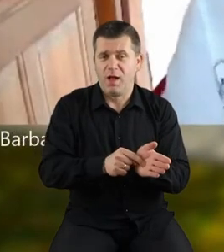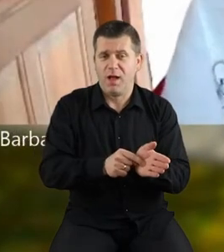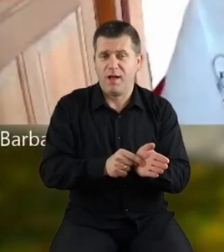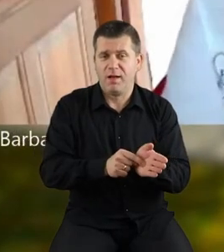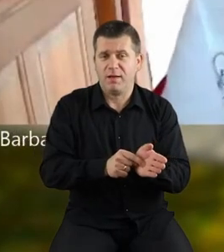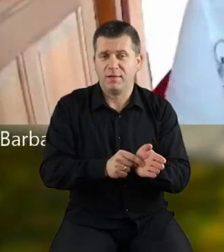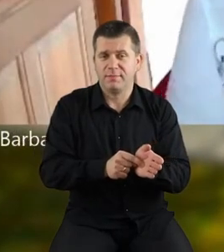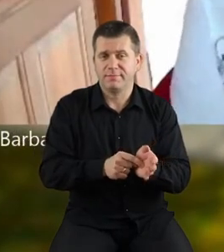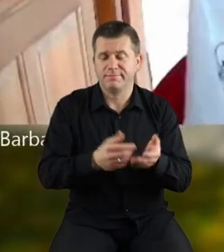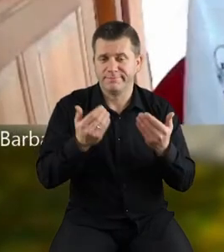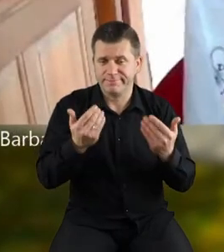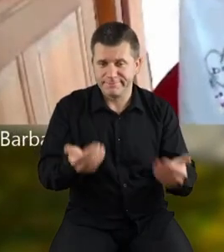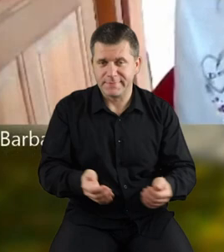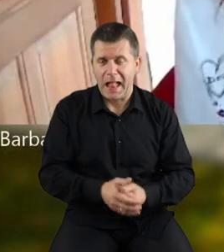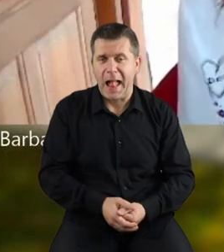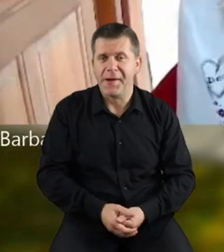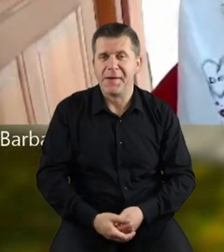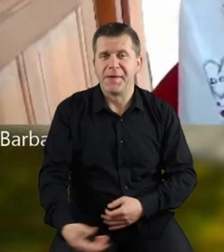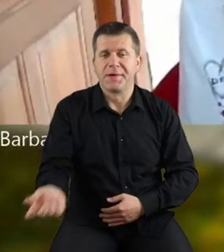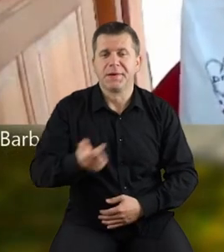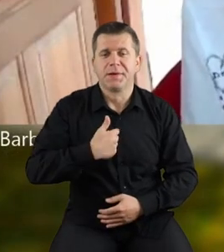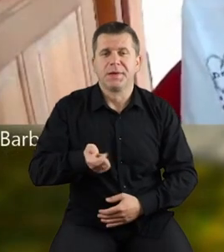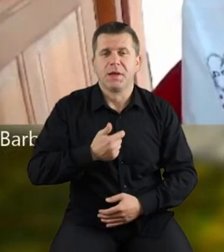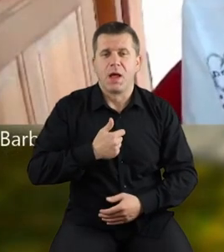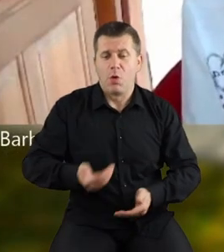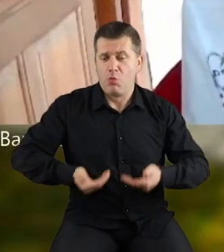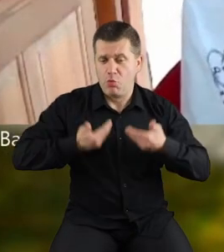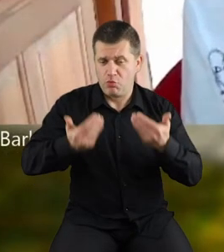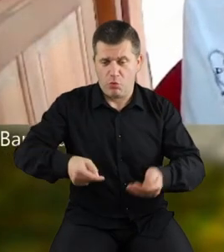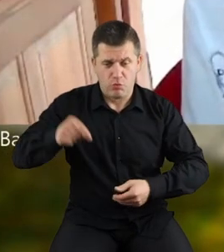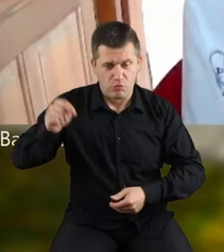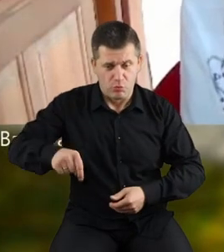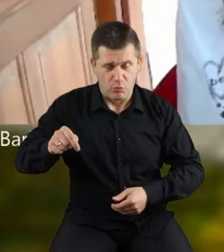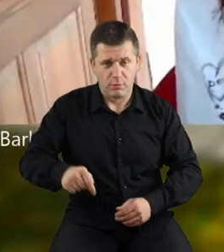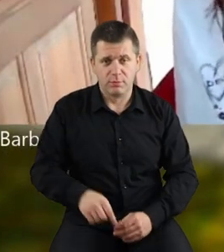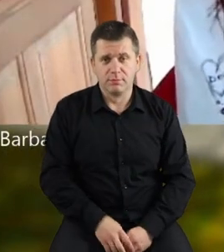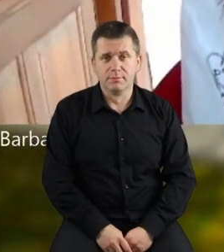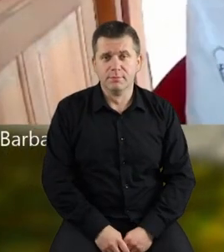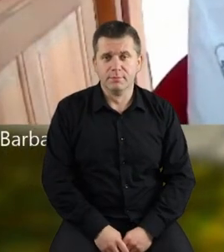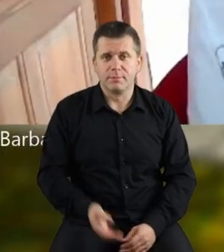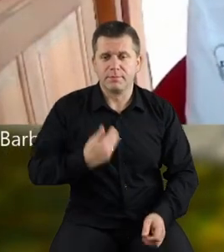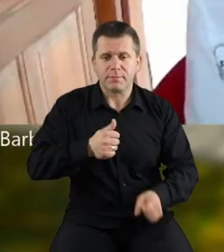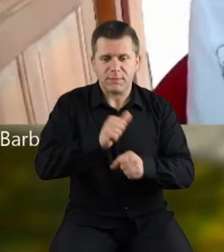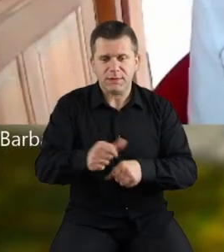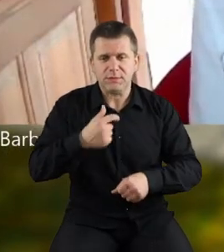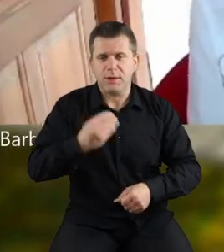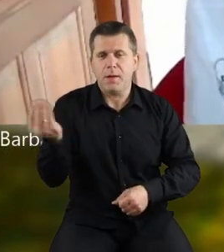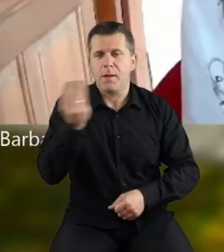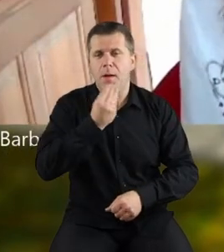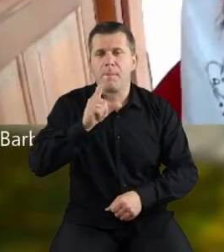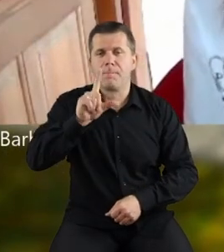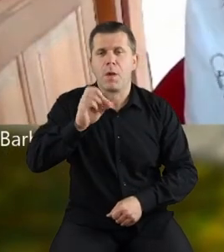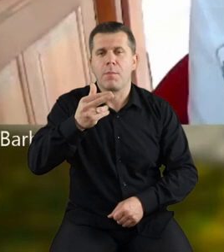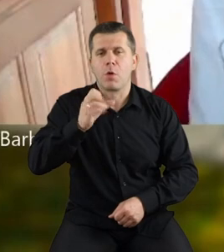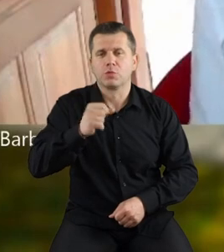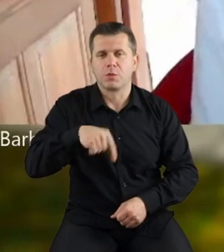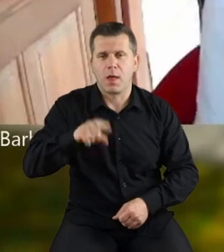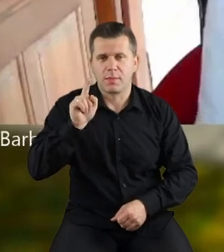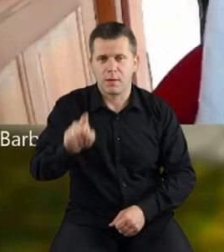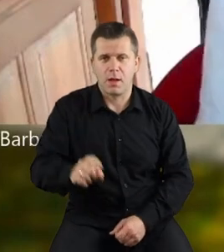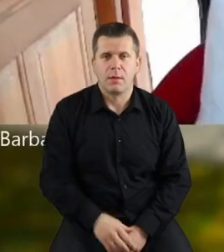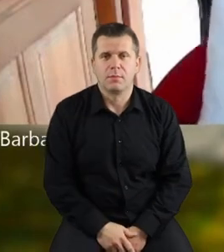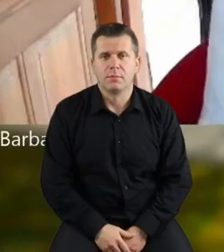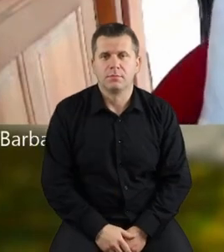Właśnie tak się składa, że ja choć urodziłam się tutaj i jestem Pomorzanką, a przede